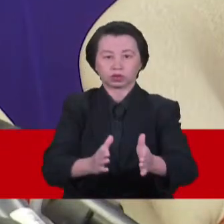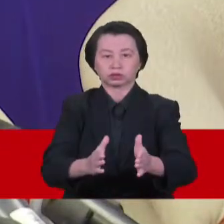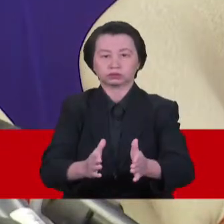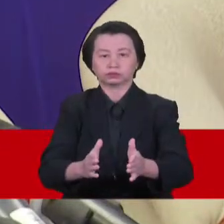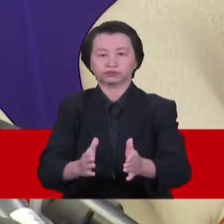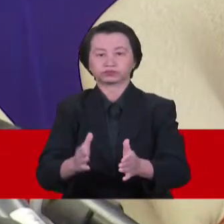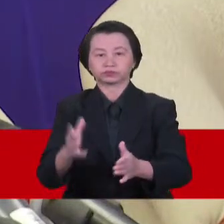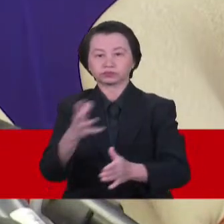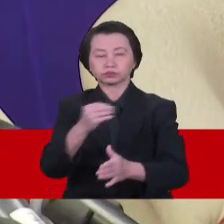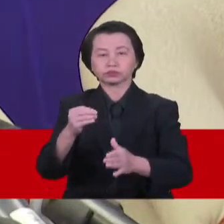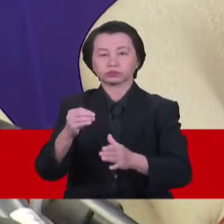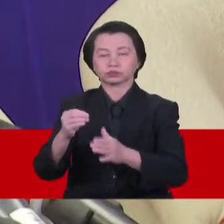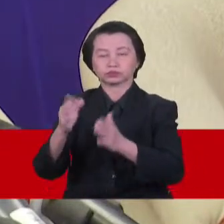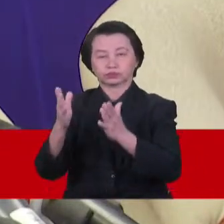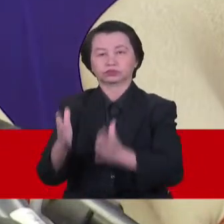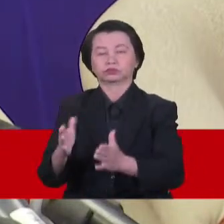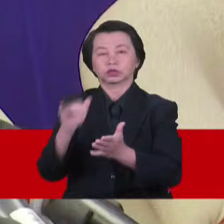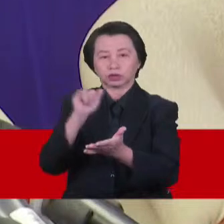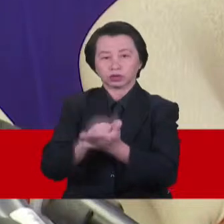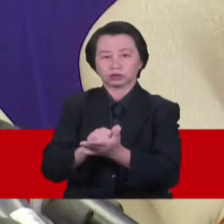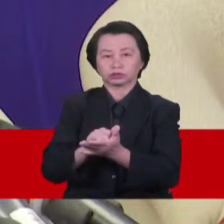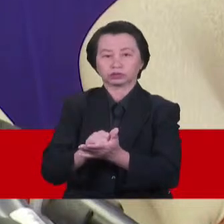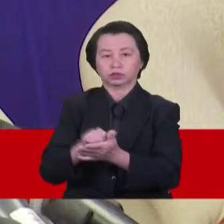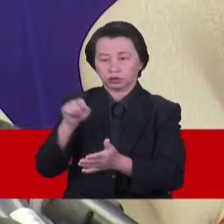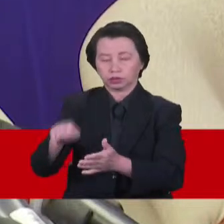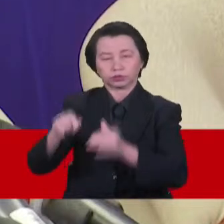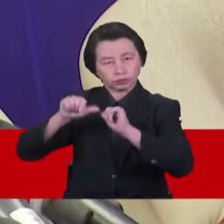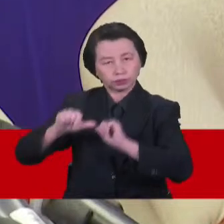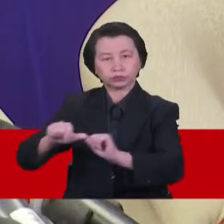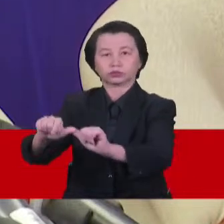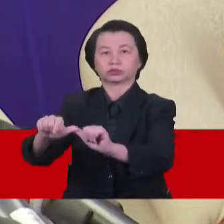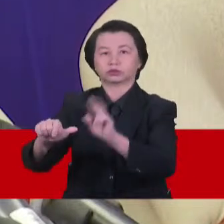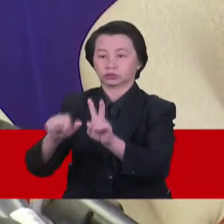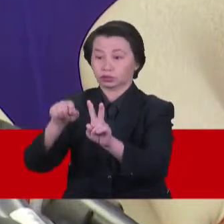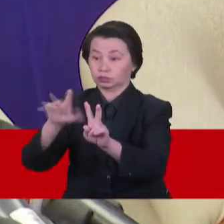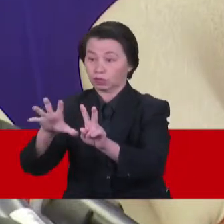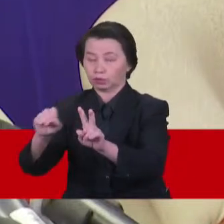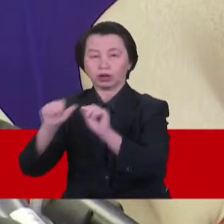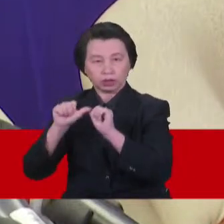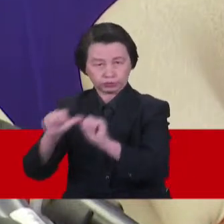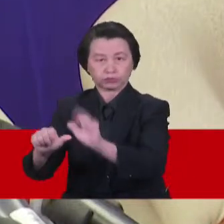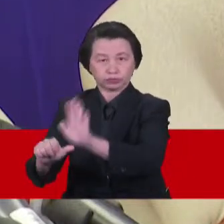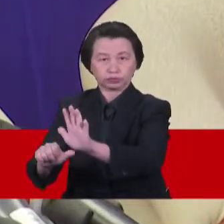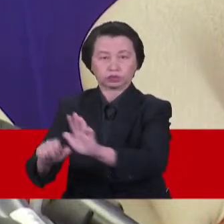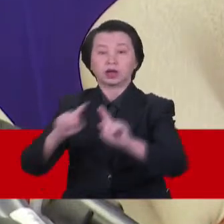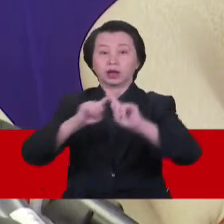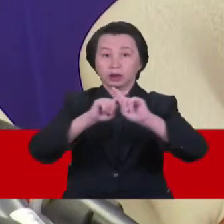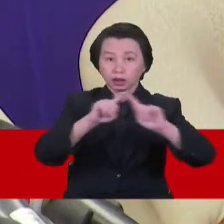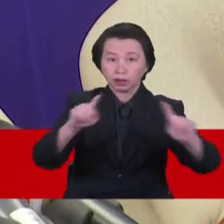dan pengguna. Itu diteruskan. Tapi yang